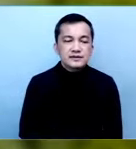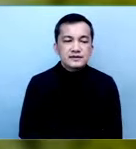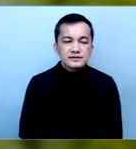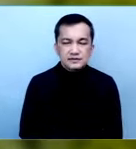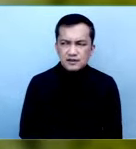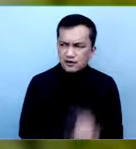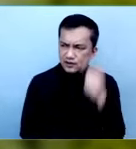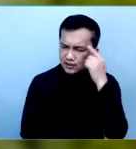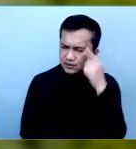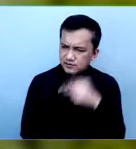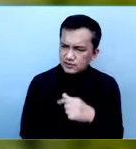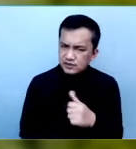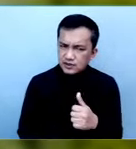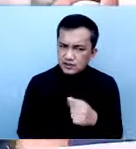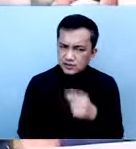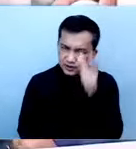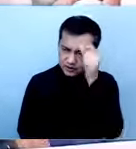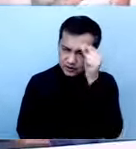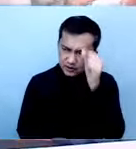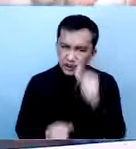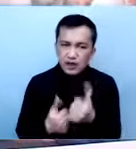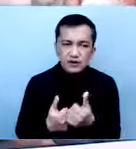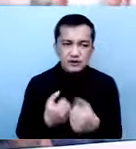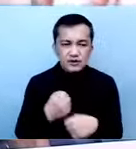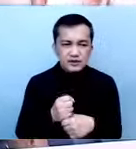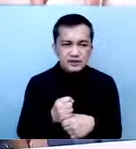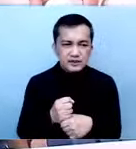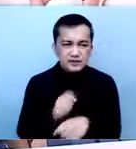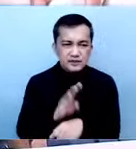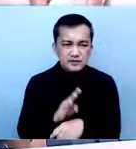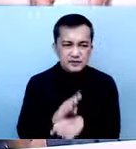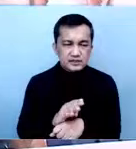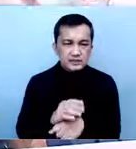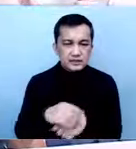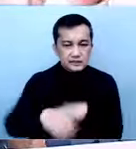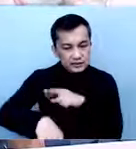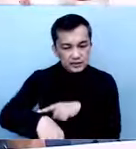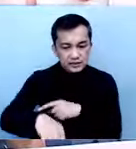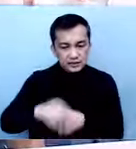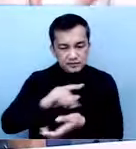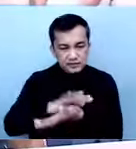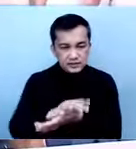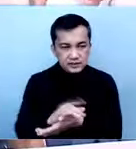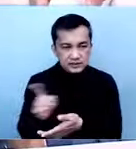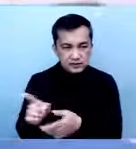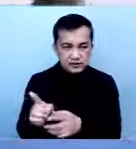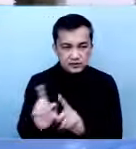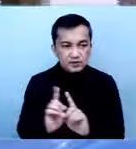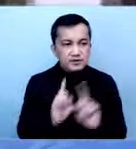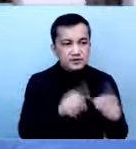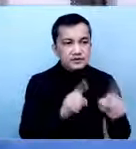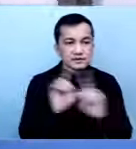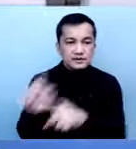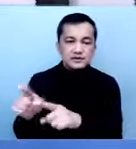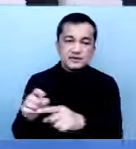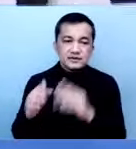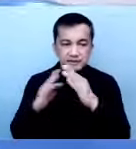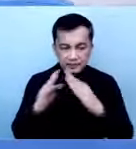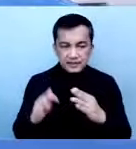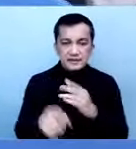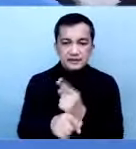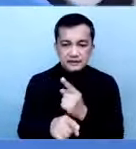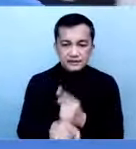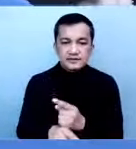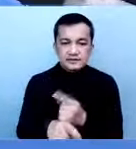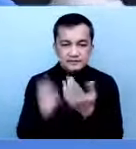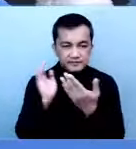nakakapagtaka magagawa ka ng ganitong negosyo sa panahon ng pandemya. Pero it also makes sense kasi kayo yung pumupunta dun sa mga bahay. Correct, apo. Panahon na ng delivery,